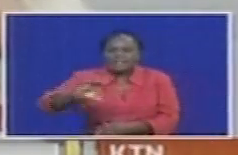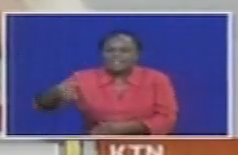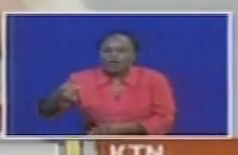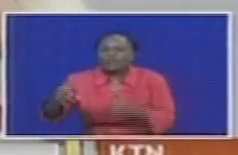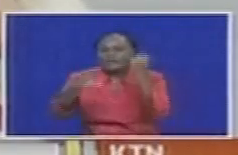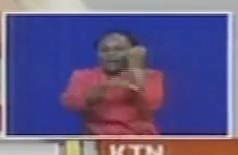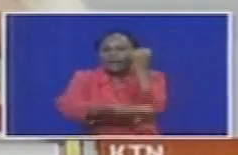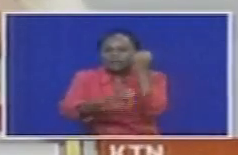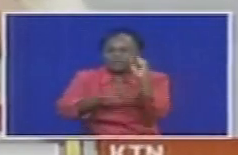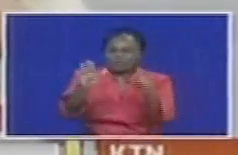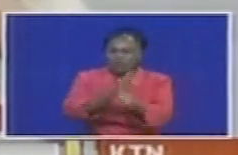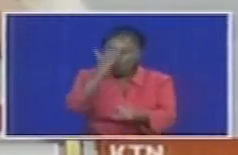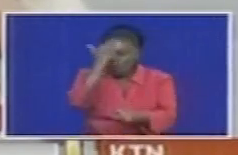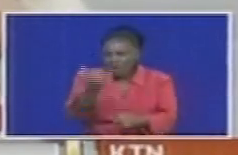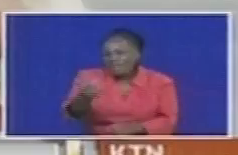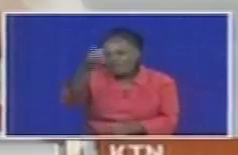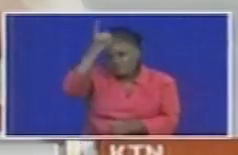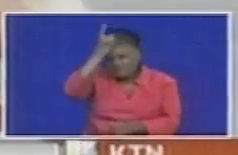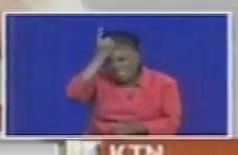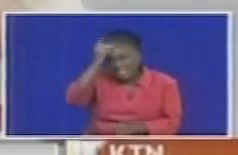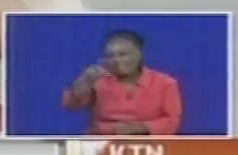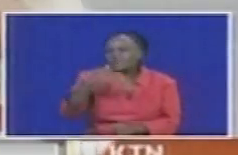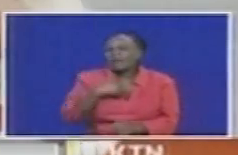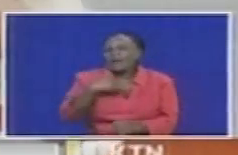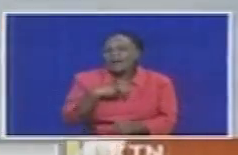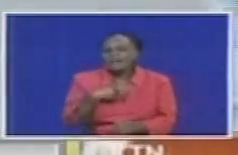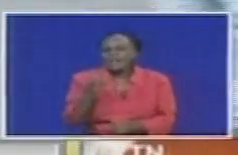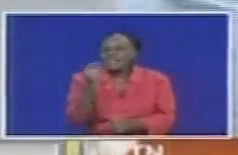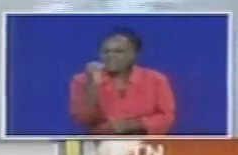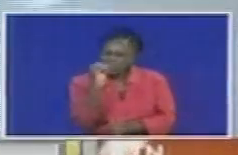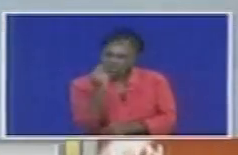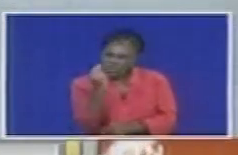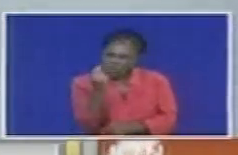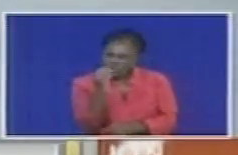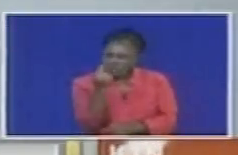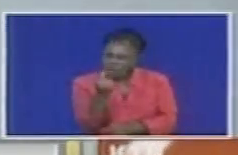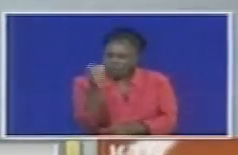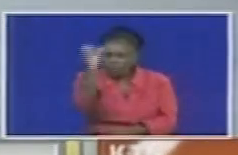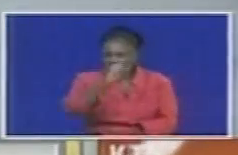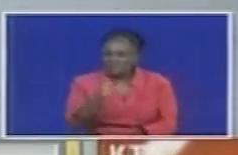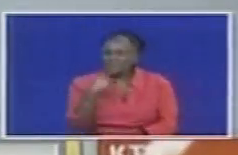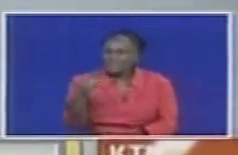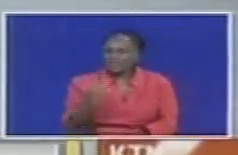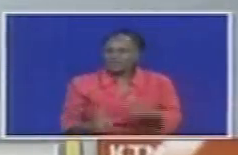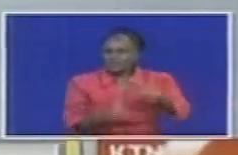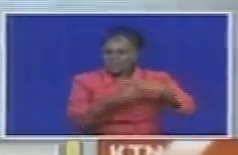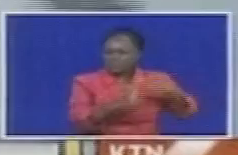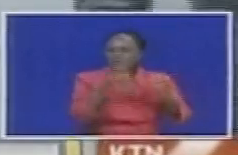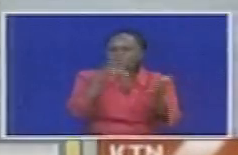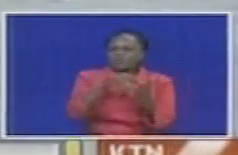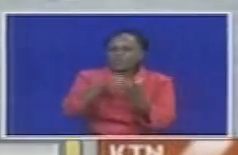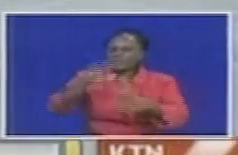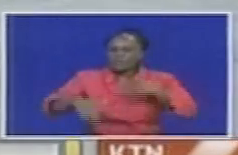nchini, huku maeneo ya mashinani yakiwa na 0% ya kesi hizo. Tatizo hilo likitajwa kusababishwa na hali ya watoto